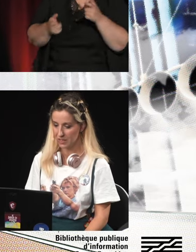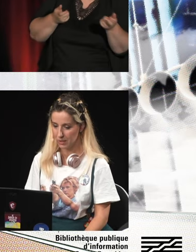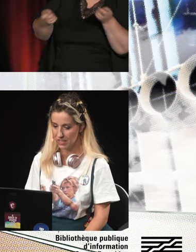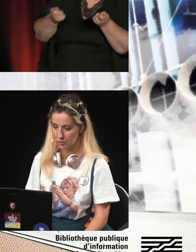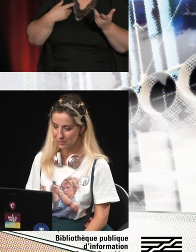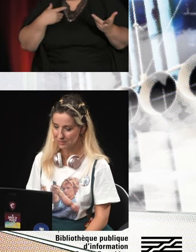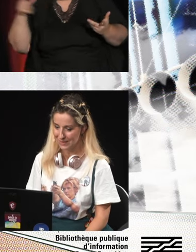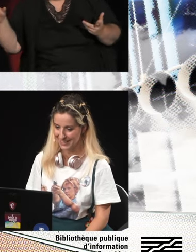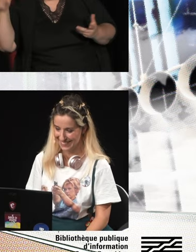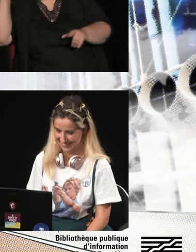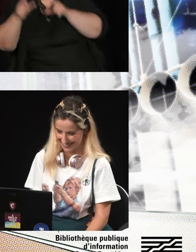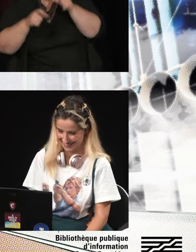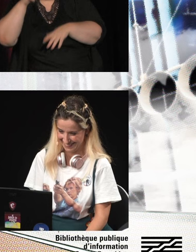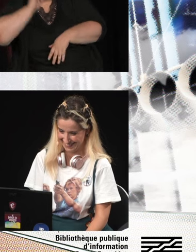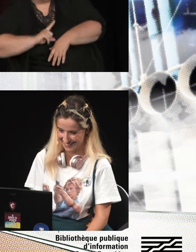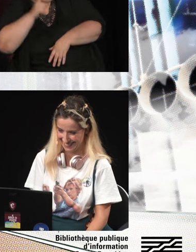vous demander de faire des prédictions, mais